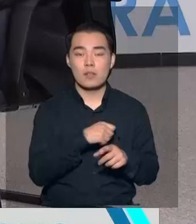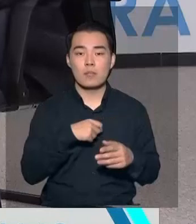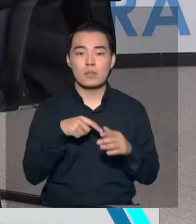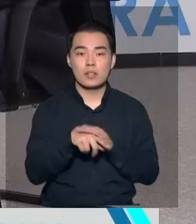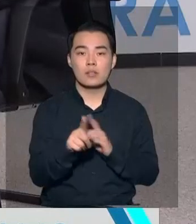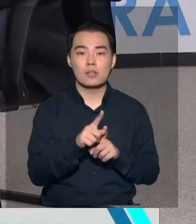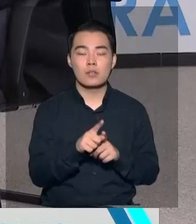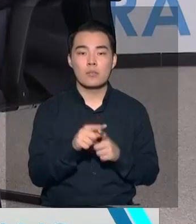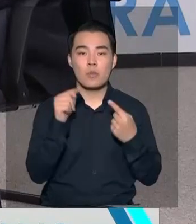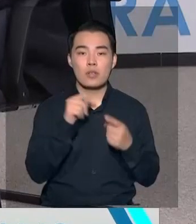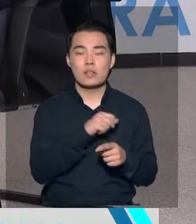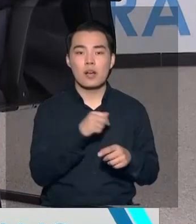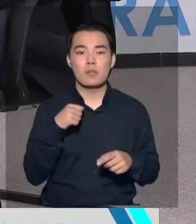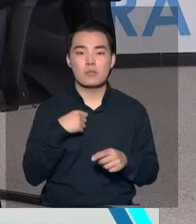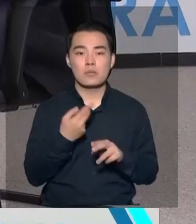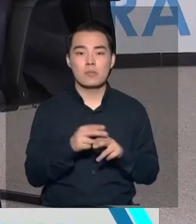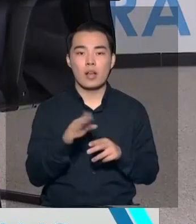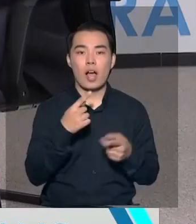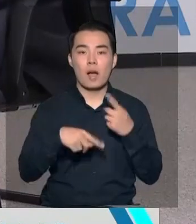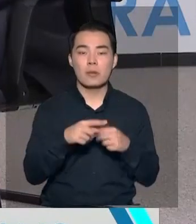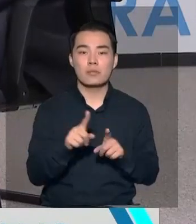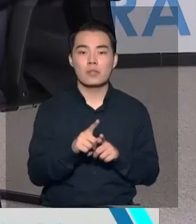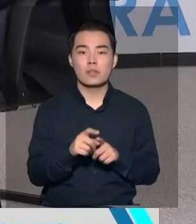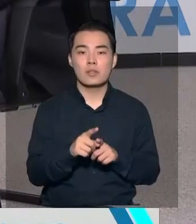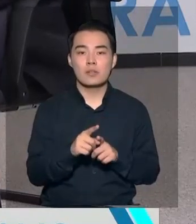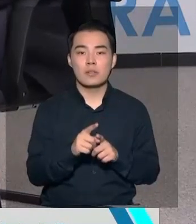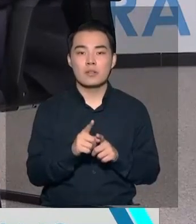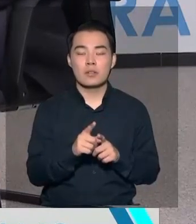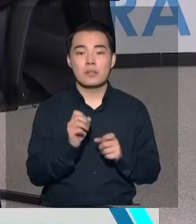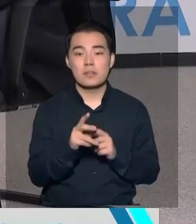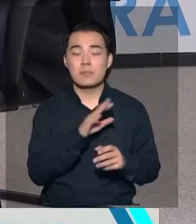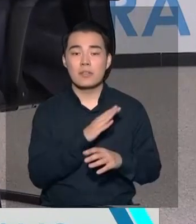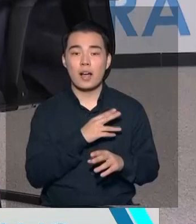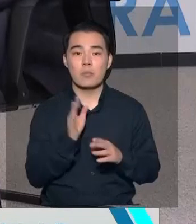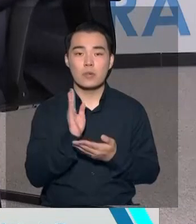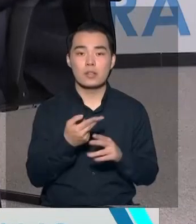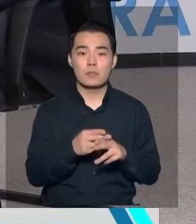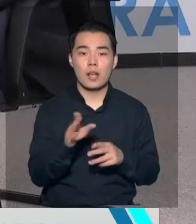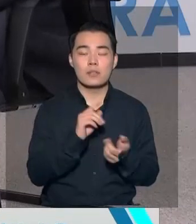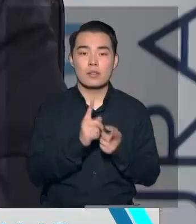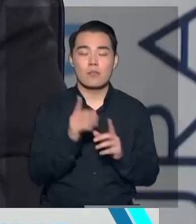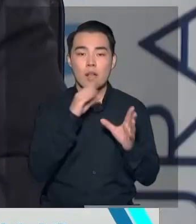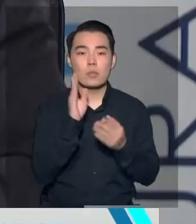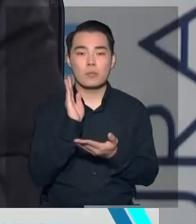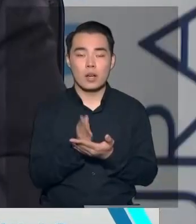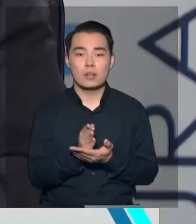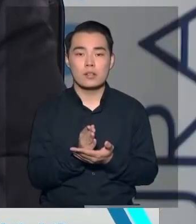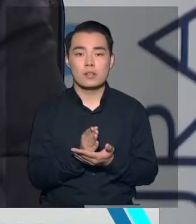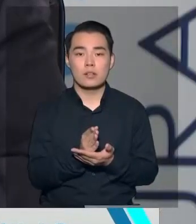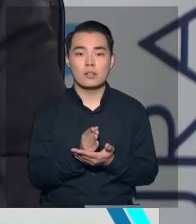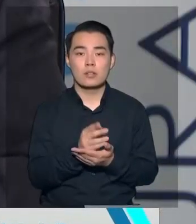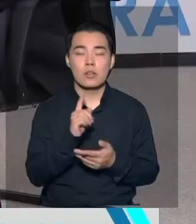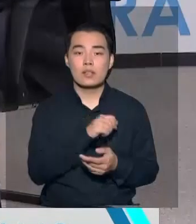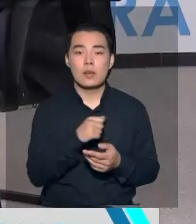кері шақырылуына, кері қайтарылуына, яғни аймақтық дәрежедегі импичмент жасауға мүмкіндік береді. Сөзіңіз аузыңызда, бірақ